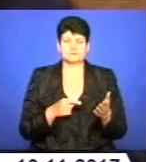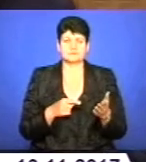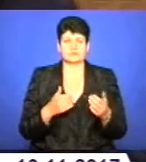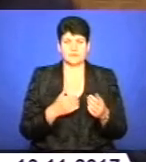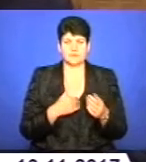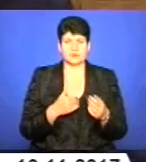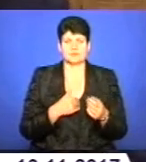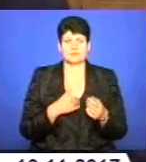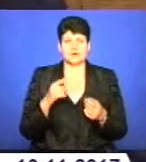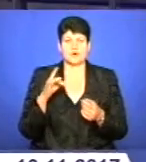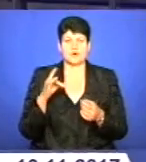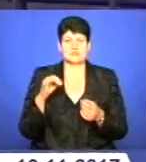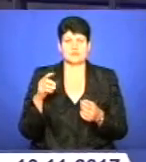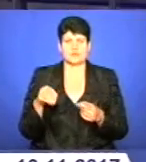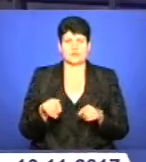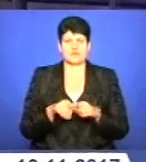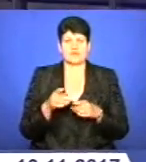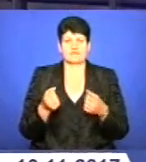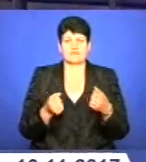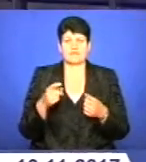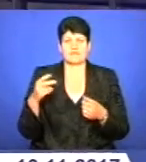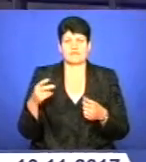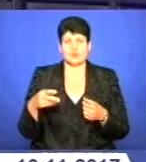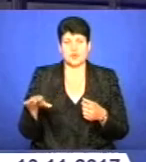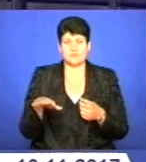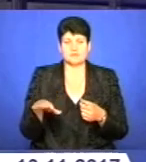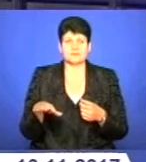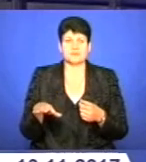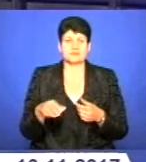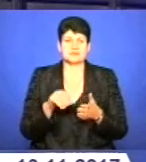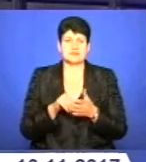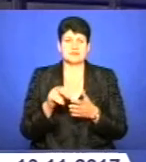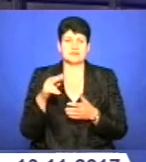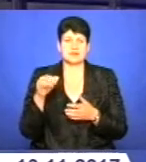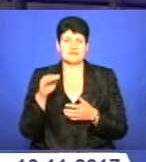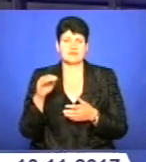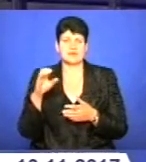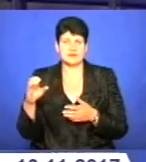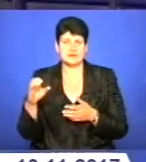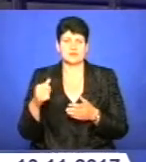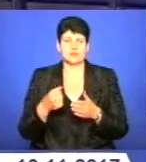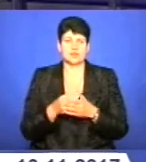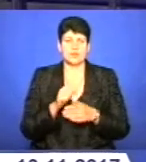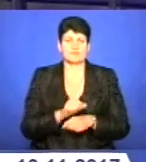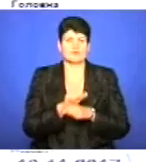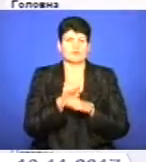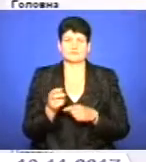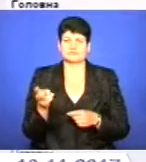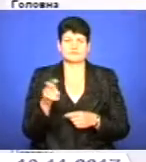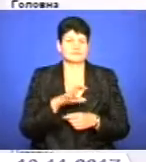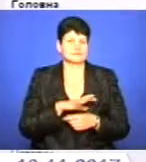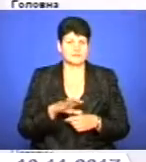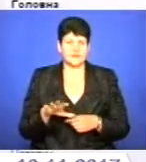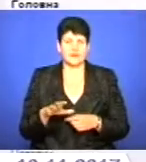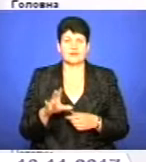розмитнювати так, як в Європі. Представники Головного управління ДФС в Тернопільській області до мітингувальників не вийшли. Однак